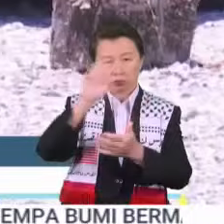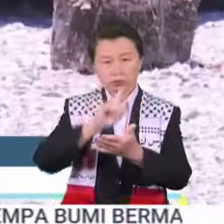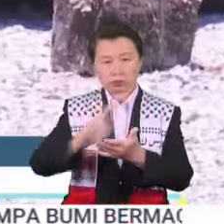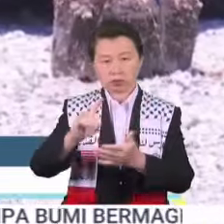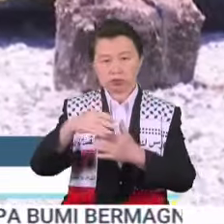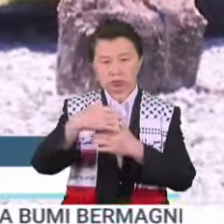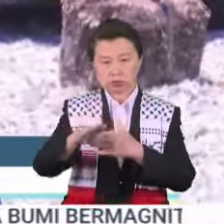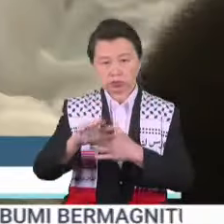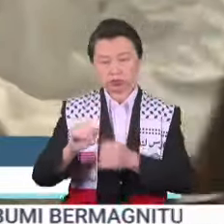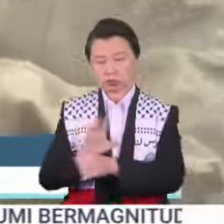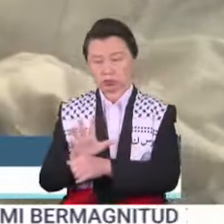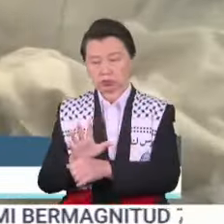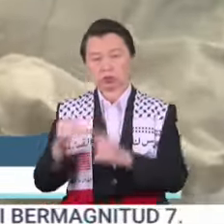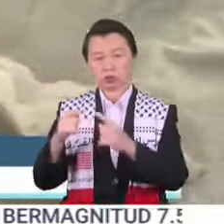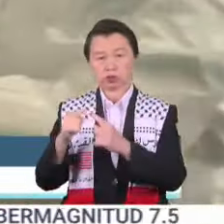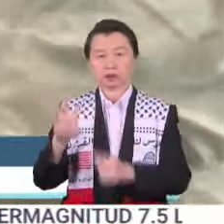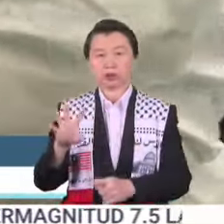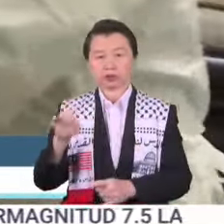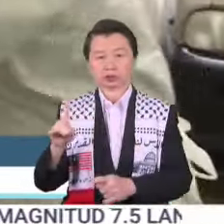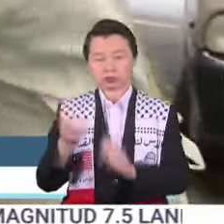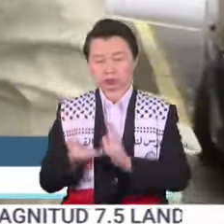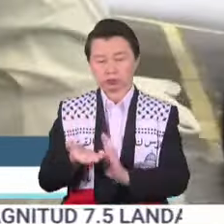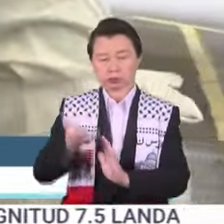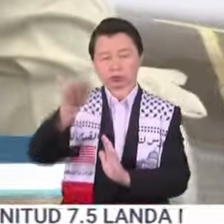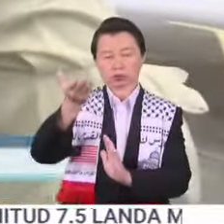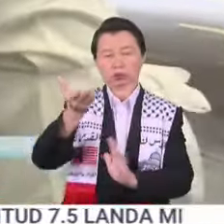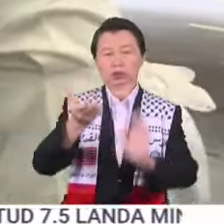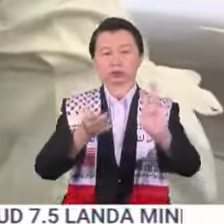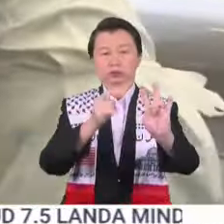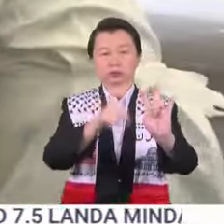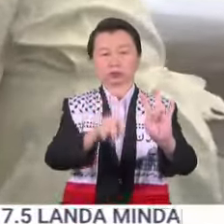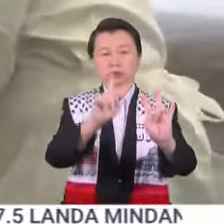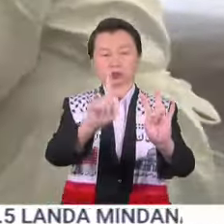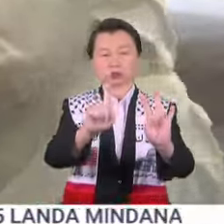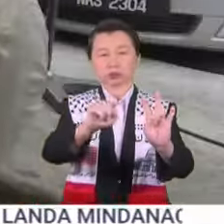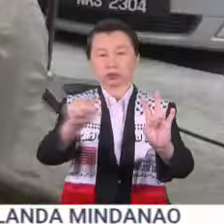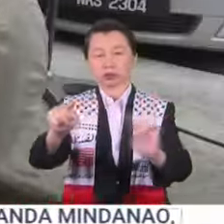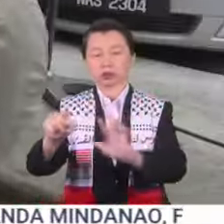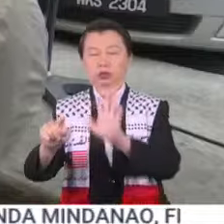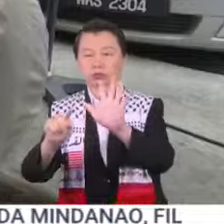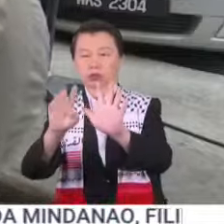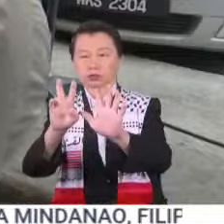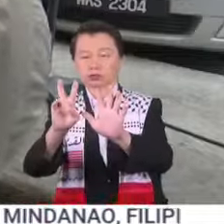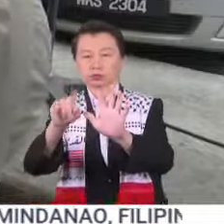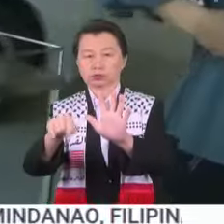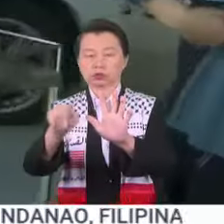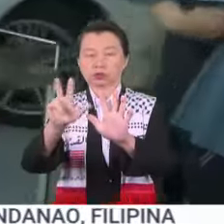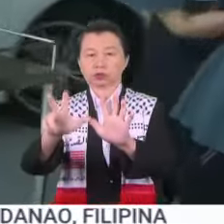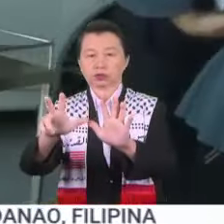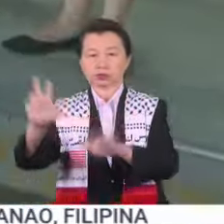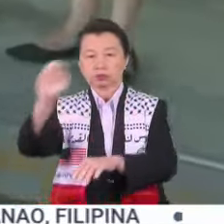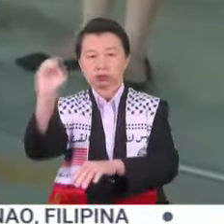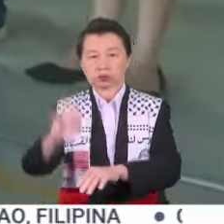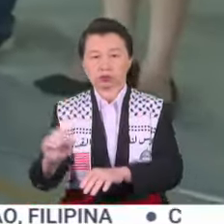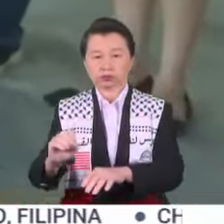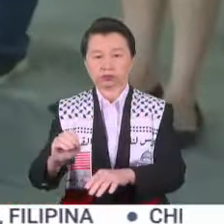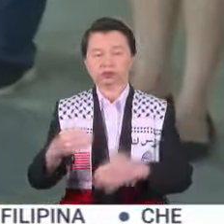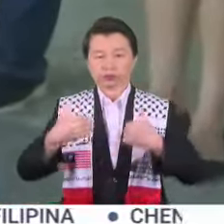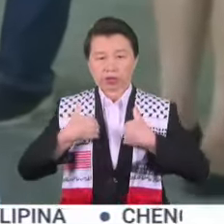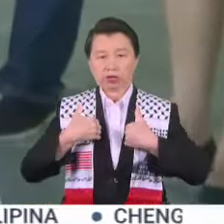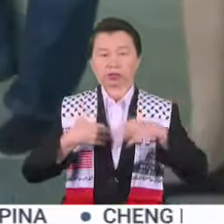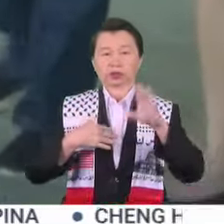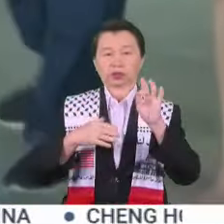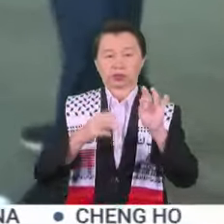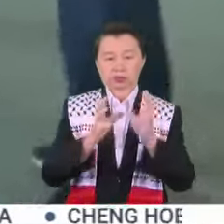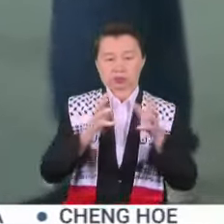minggu epidemiologi ke-41. Ia meningkat antara 7.1 hingga 57.3%. Terdapat